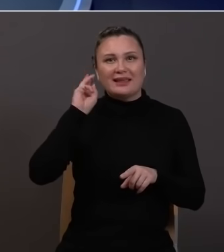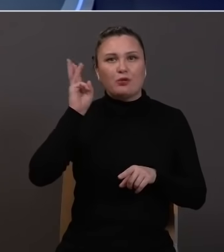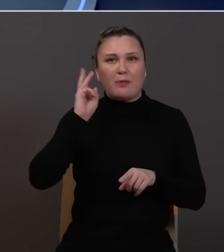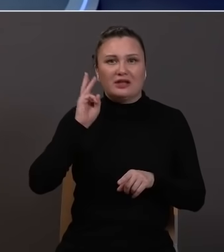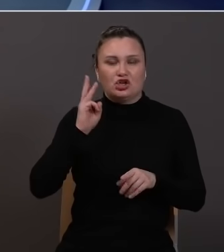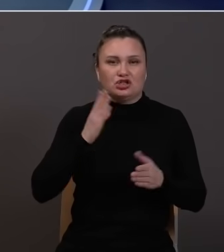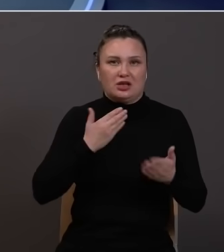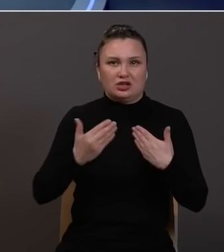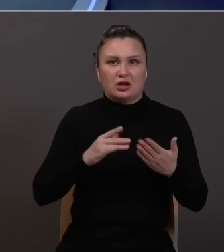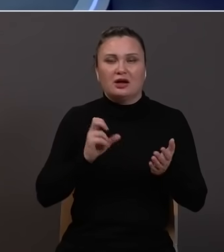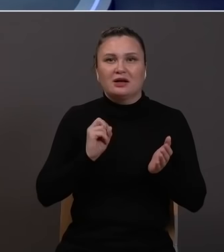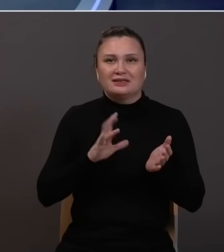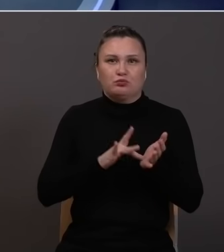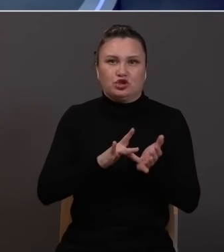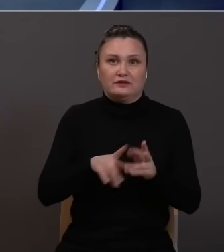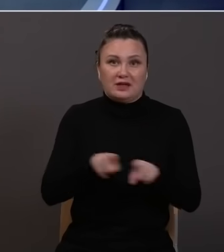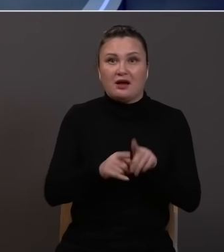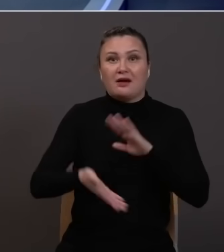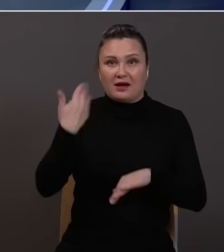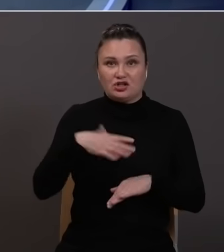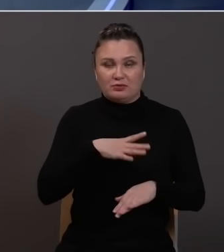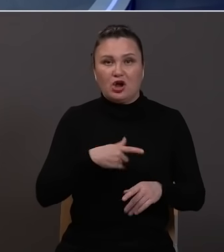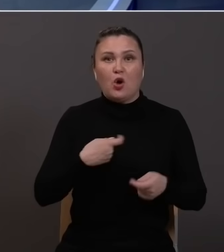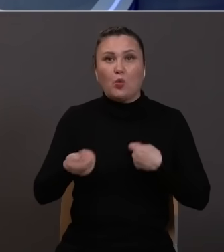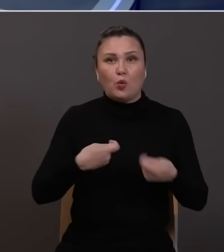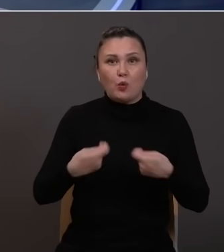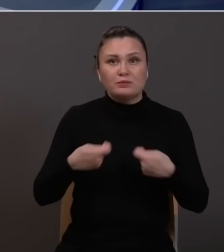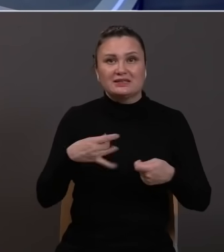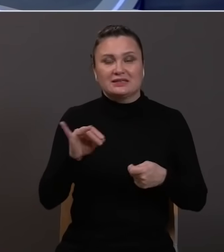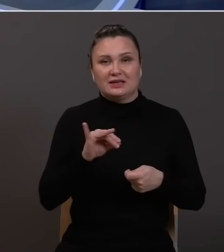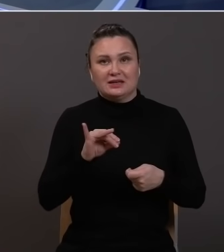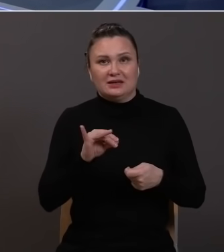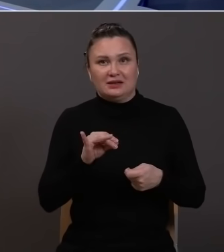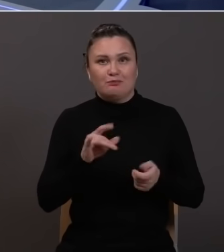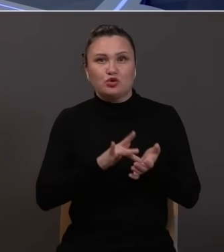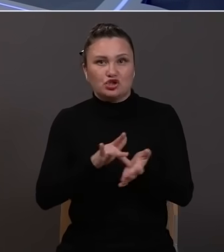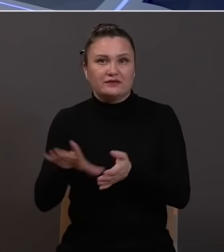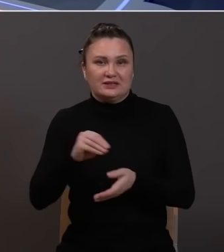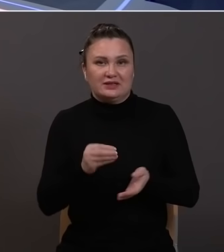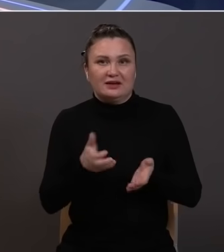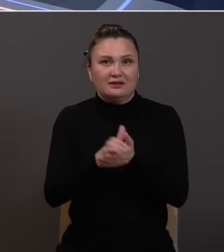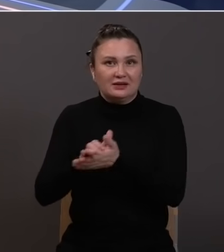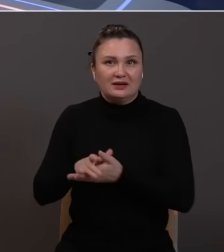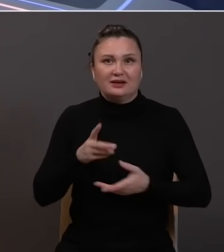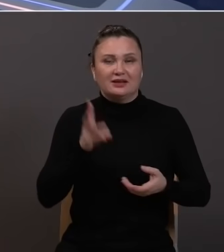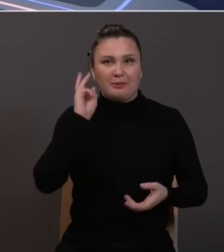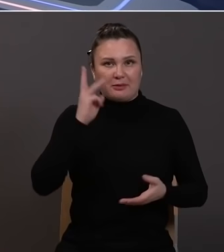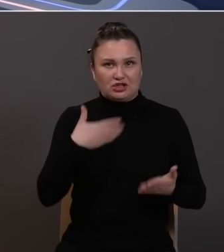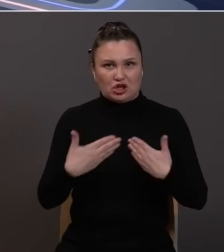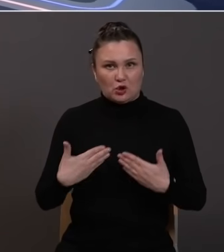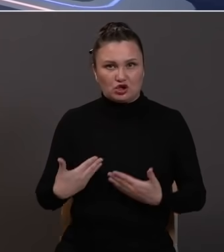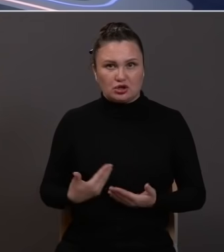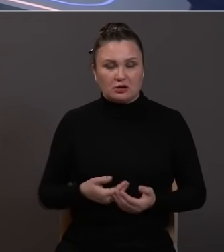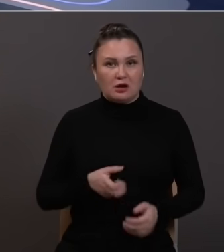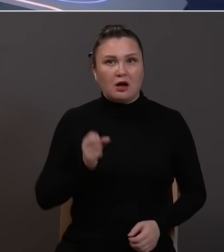просто путешественниками, как раньше и было, собственно. Купцы и путешественники налаживали все дипломатические отношения, поэтому вот мы решили... Но не сложно